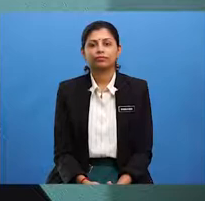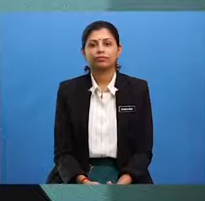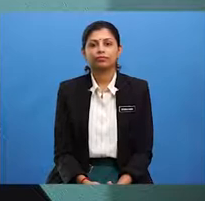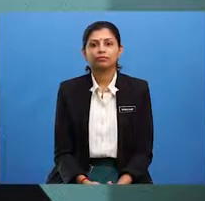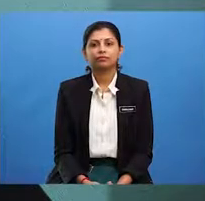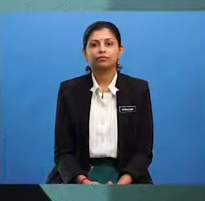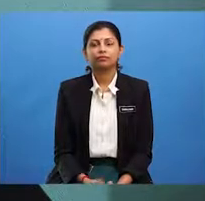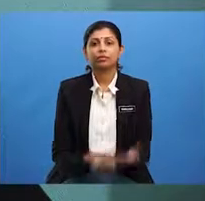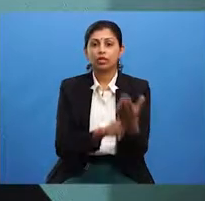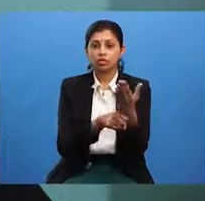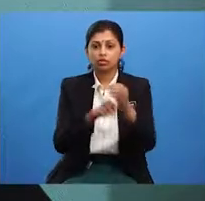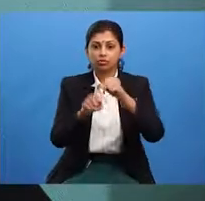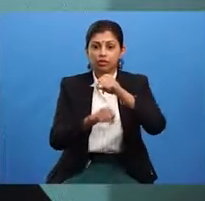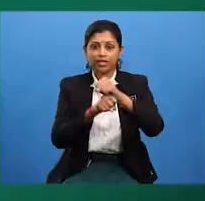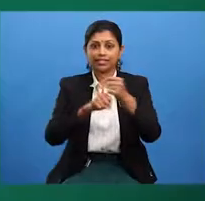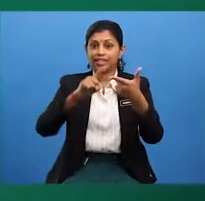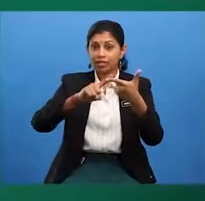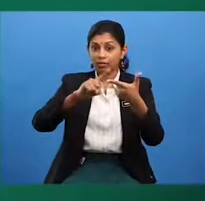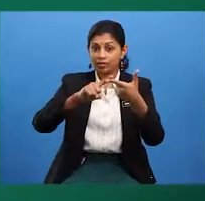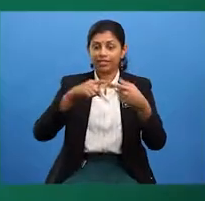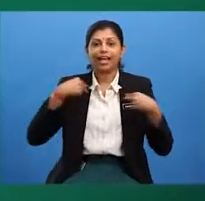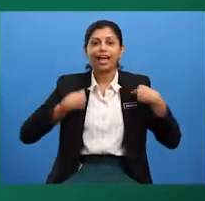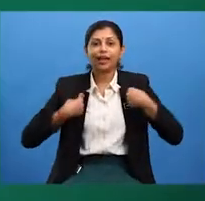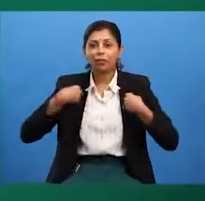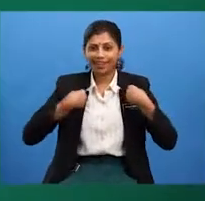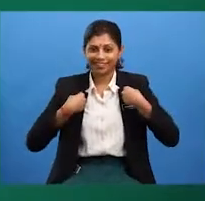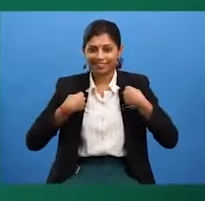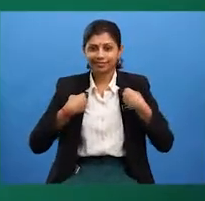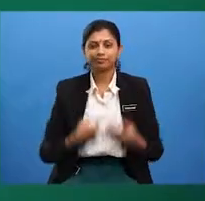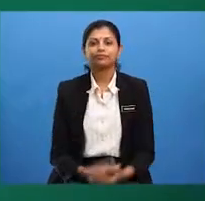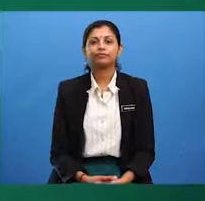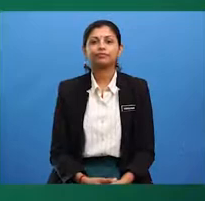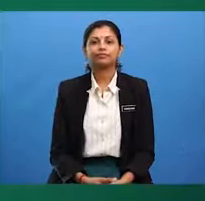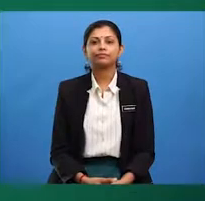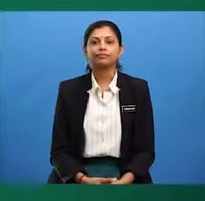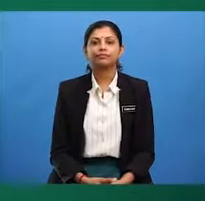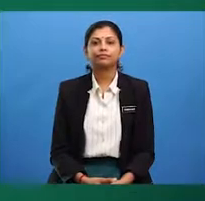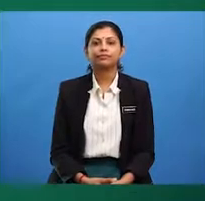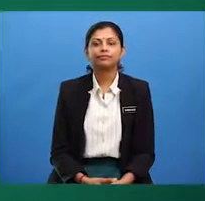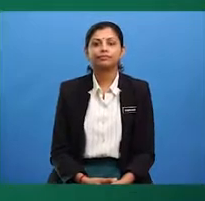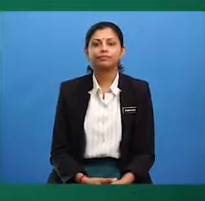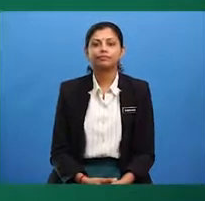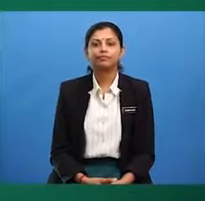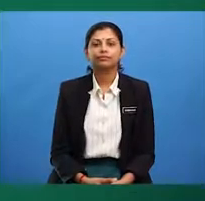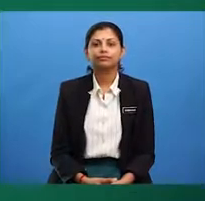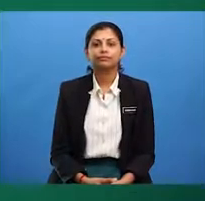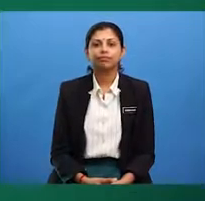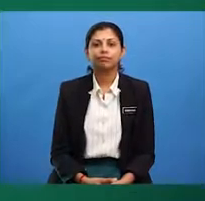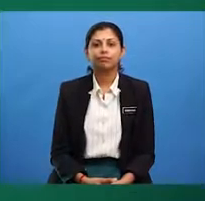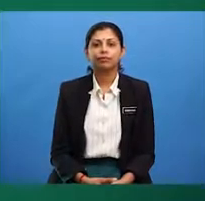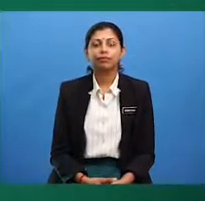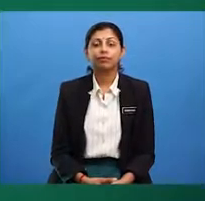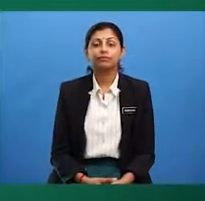Sumber asas kedua ialah haiwan. Sumber asas bagi haiwan pula terdiri